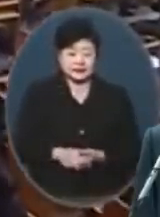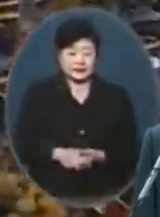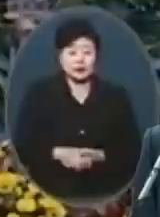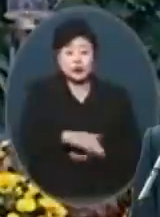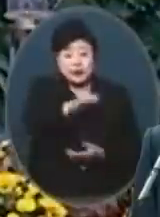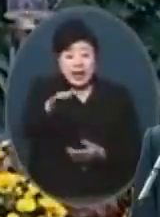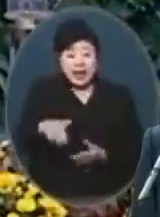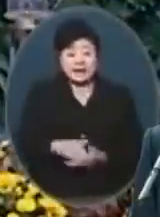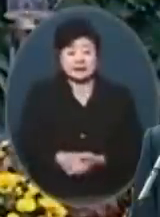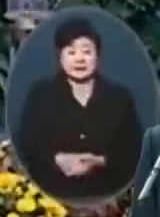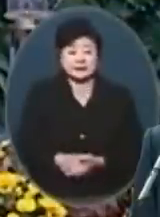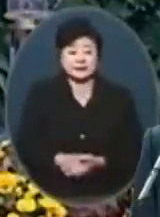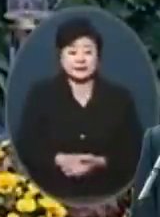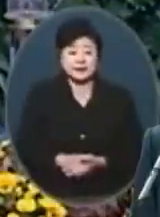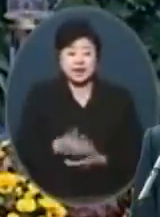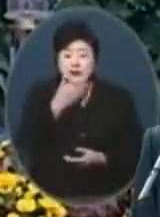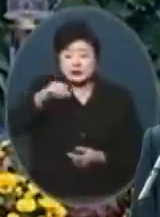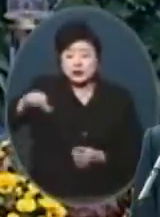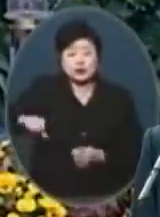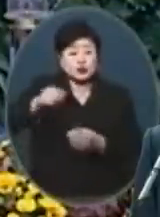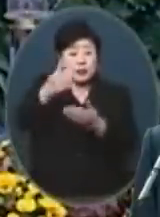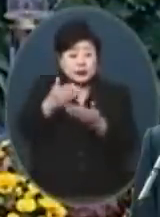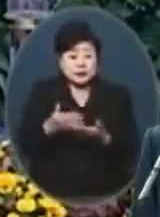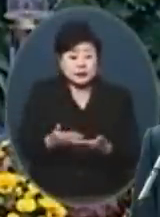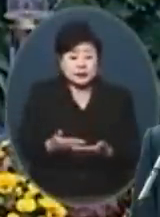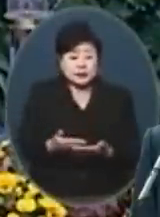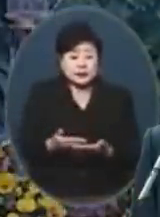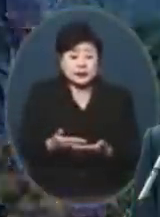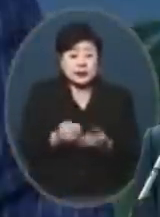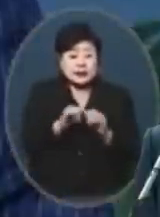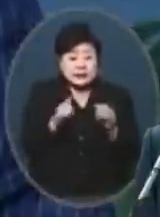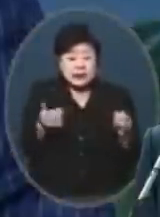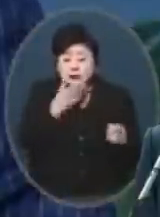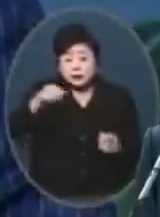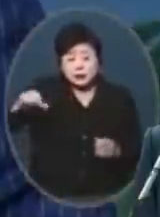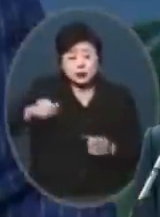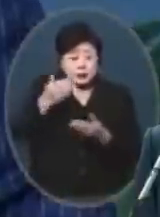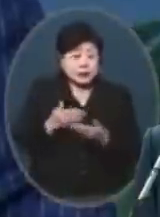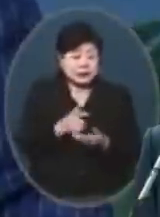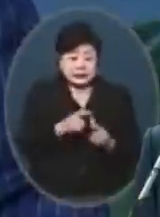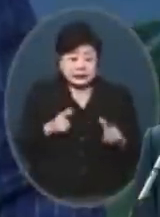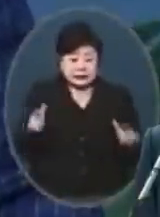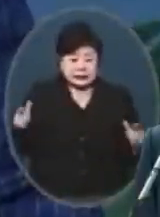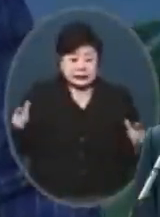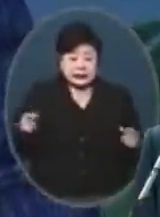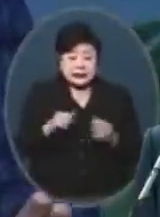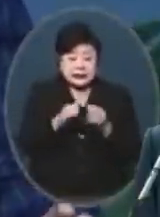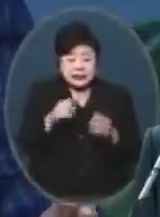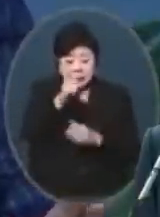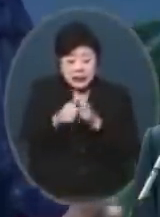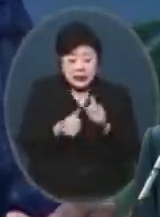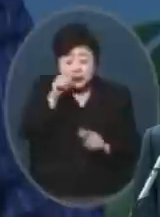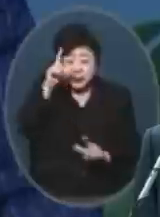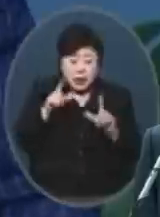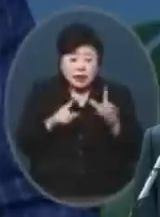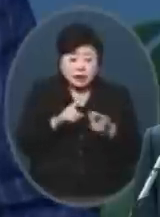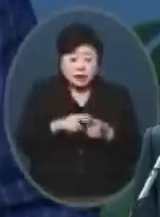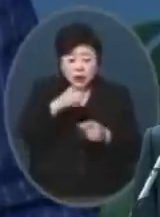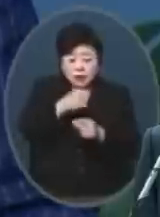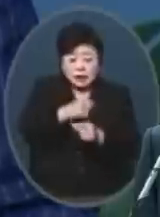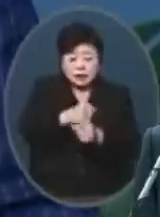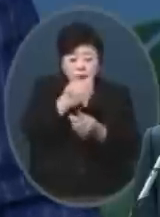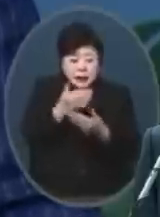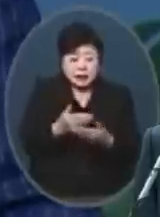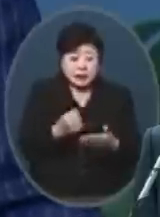우리가 저주를 받았는데 사람은 저주를 받지 않았습니다. 사람은 하나님의 형상과 모양대로 지음받았기